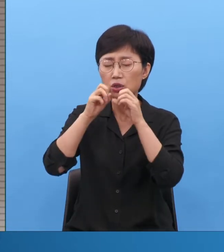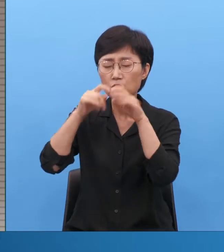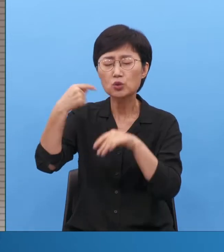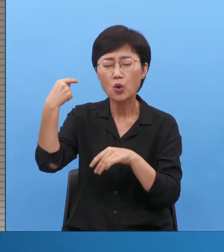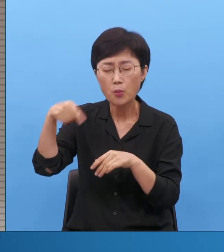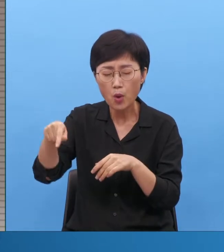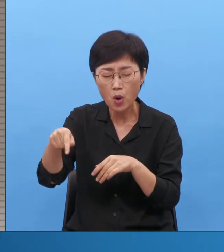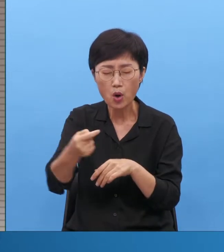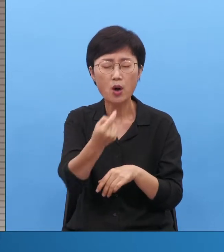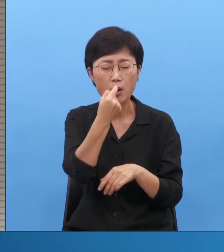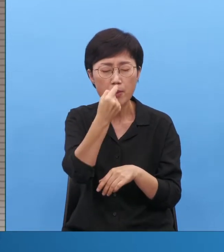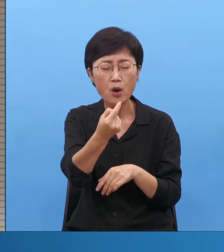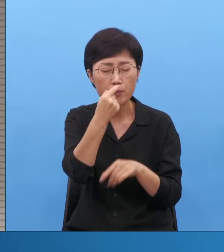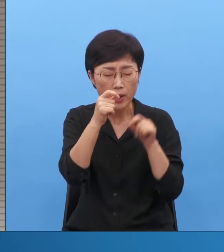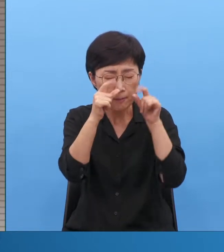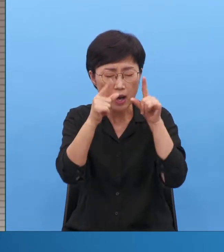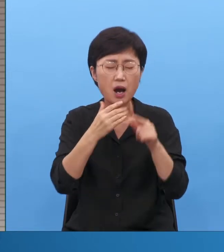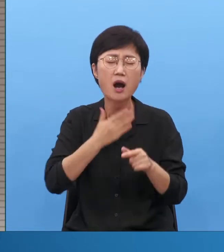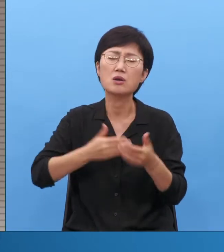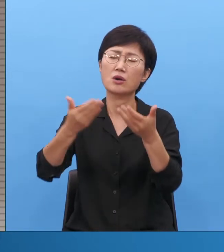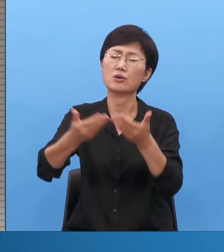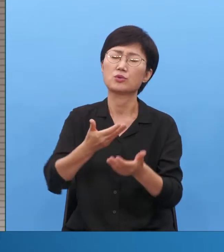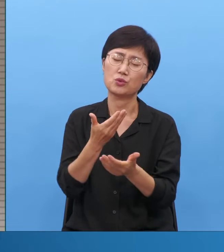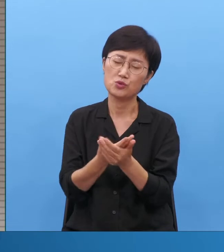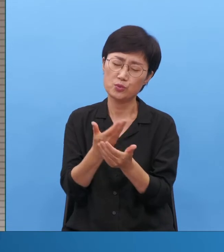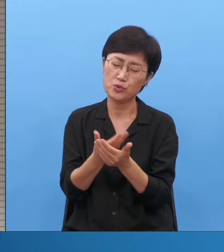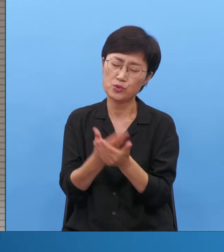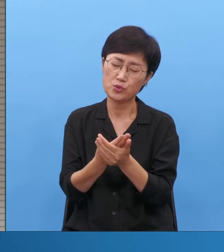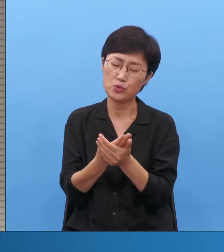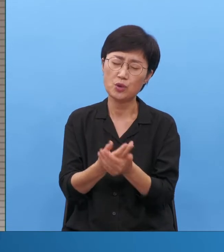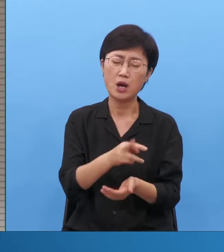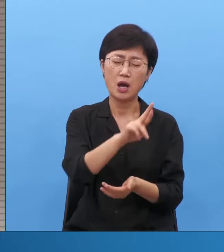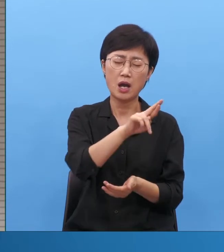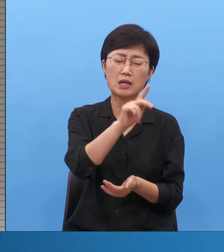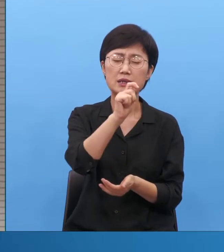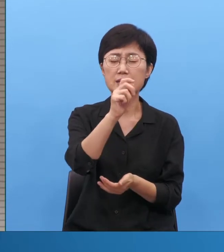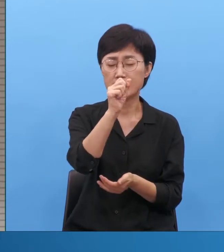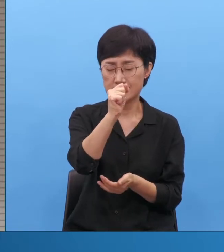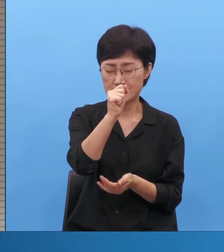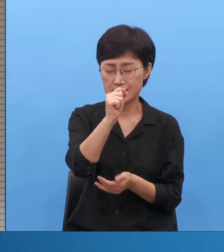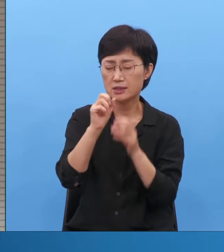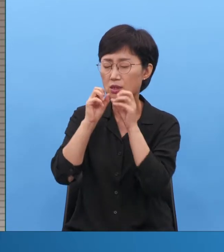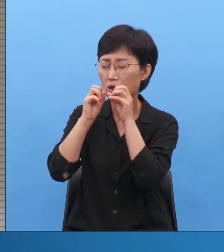RTS, would you grant to us the model of evangelism? RTS와